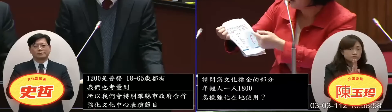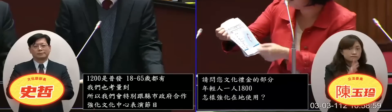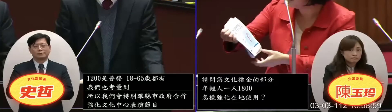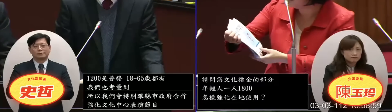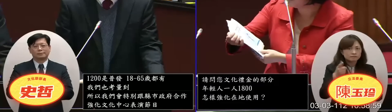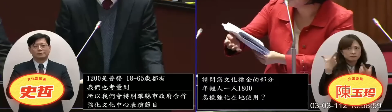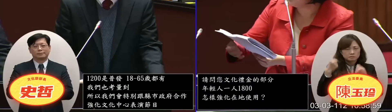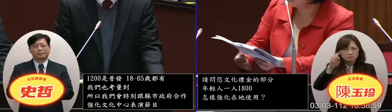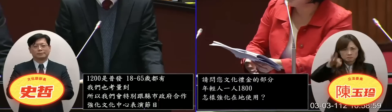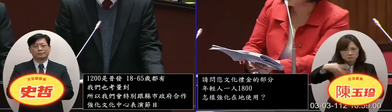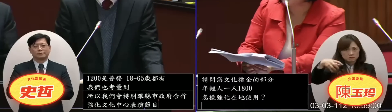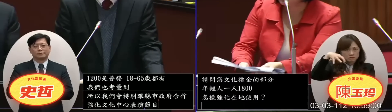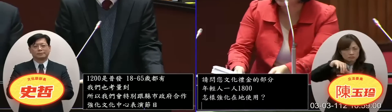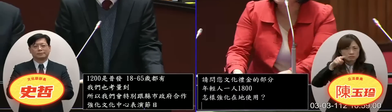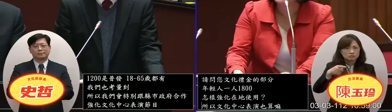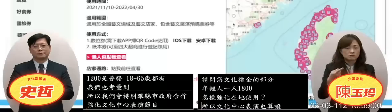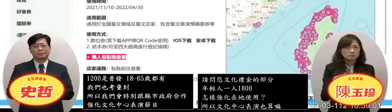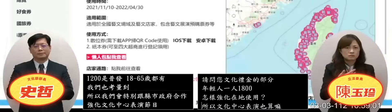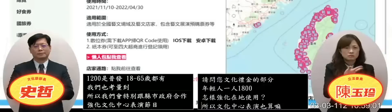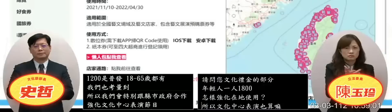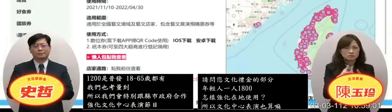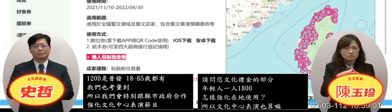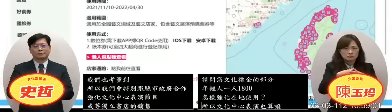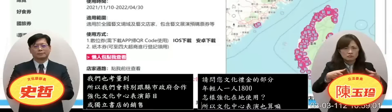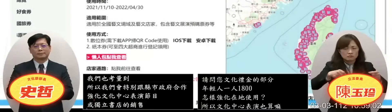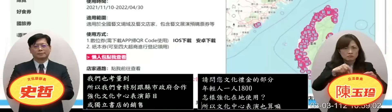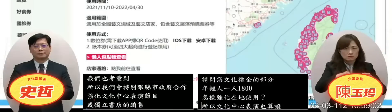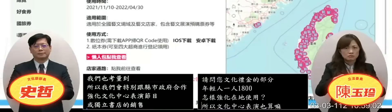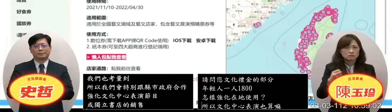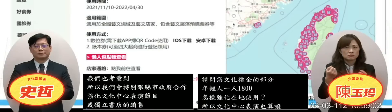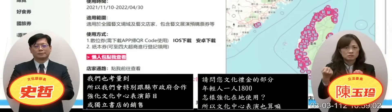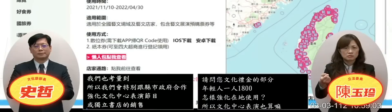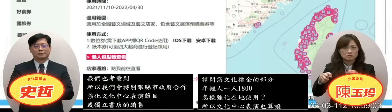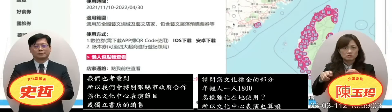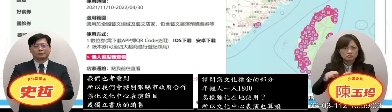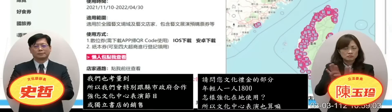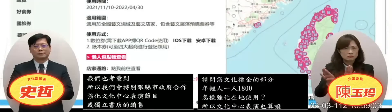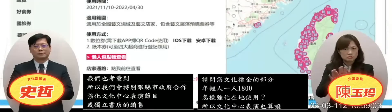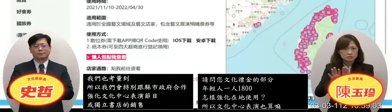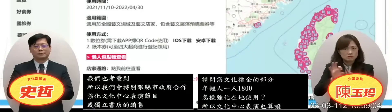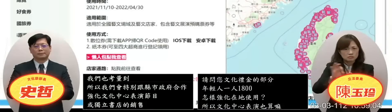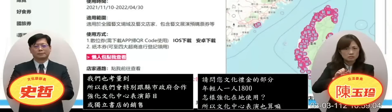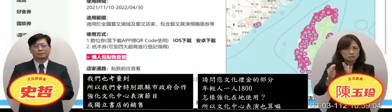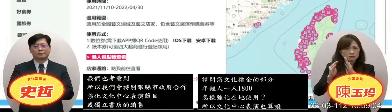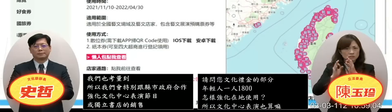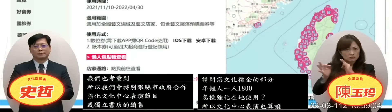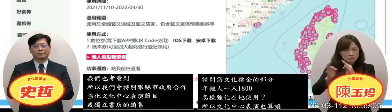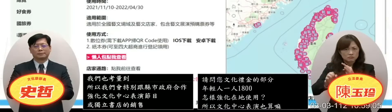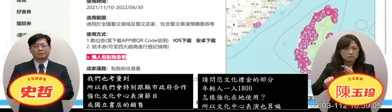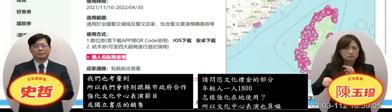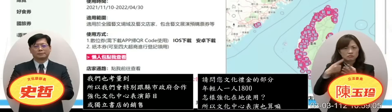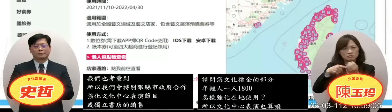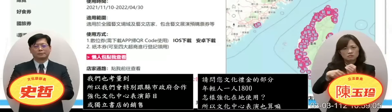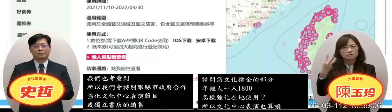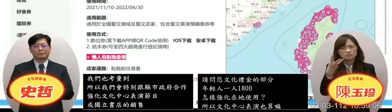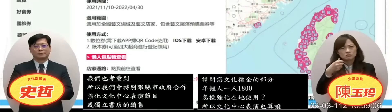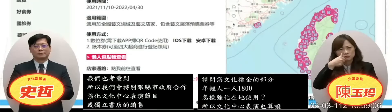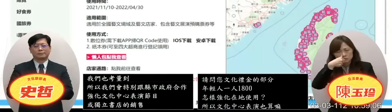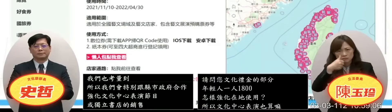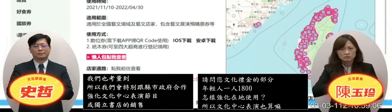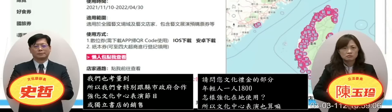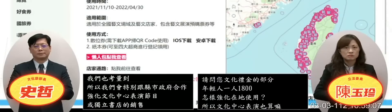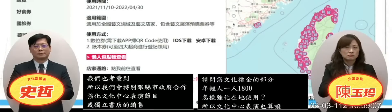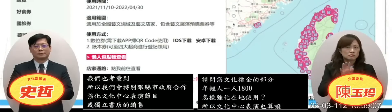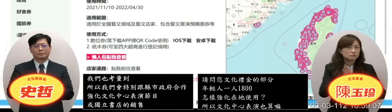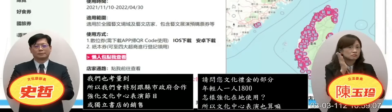头，你看这个艺方券在金门可以使用的店家只有3家了。 是。 所以等于是可以消费的这个场所很少，所以你现在的政策